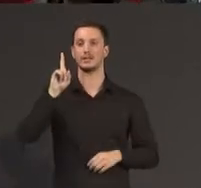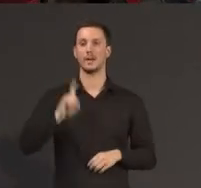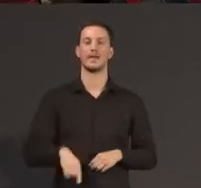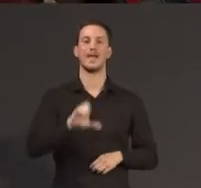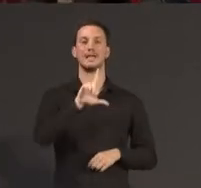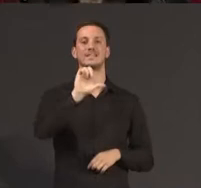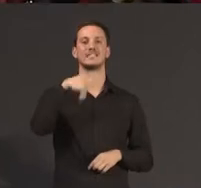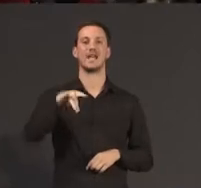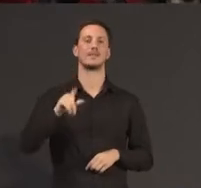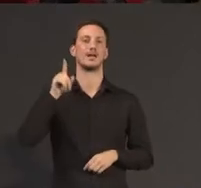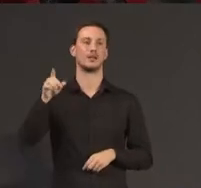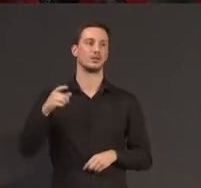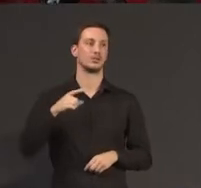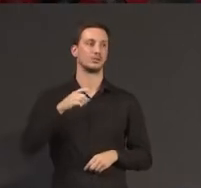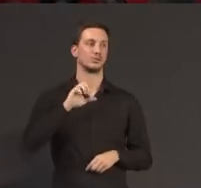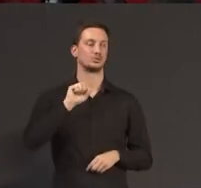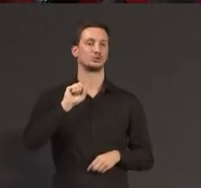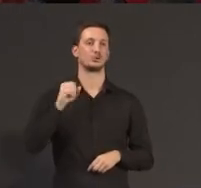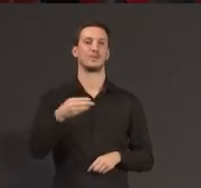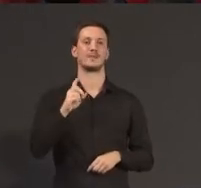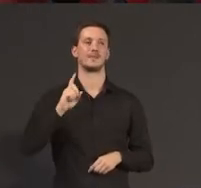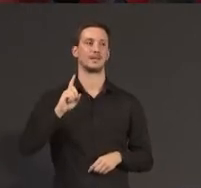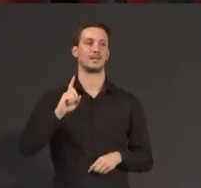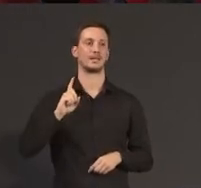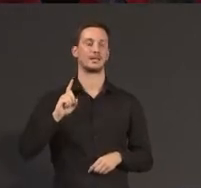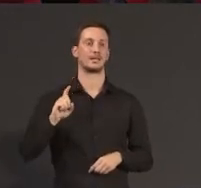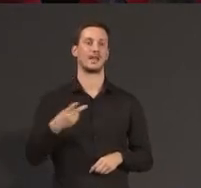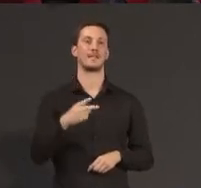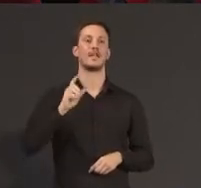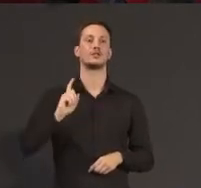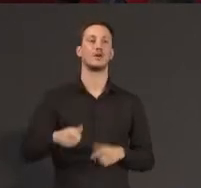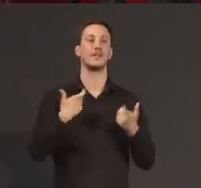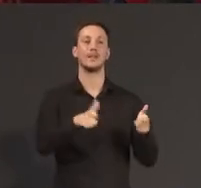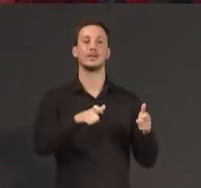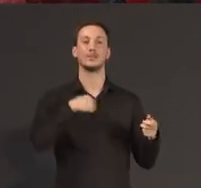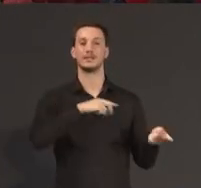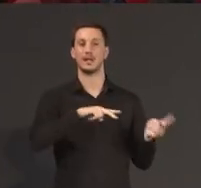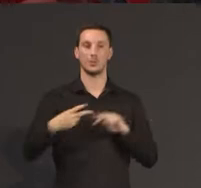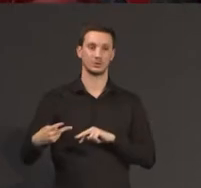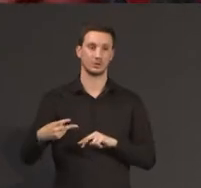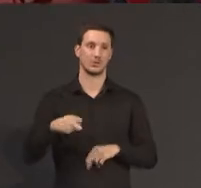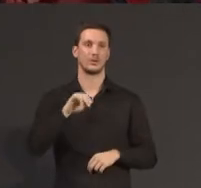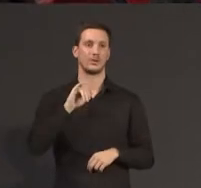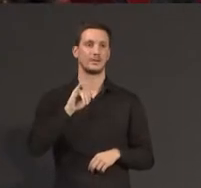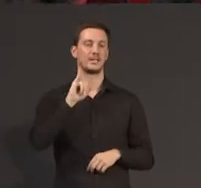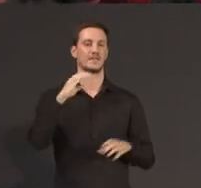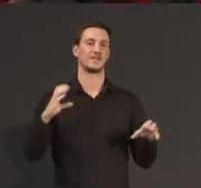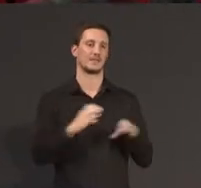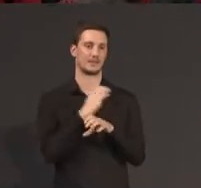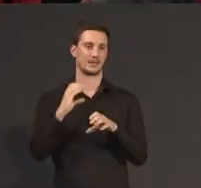Elisenda Bernal, sotsdirectora del Departament de Traducció i